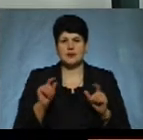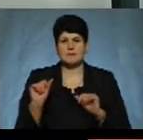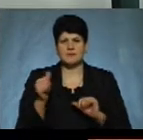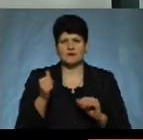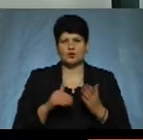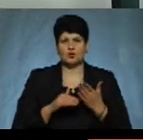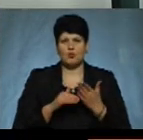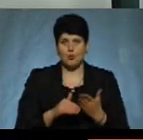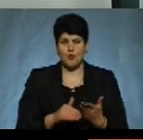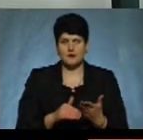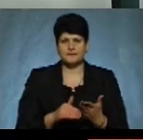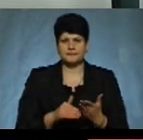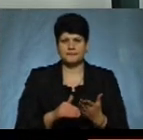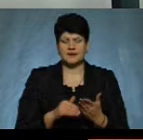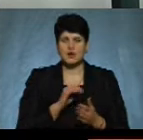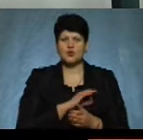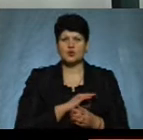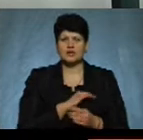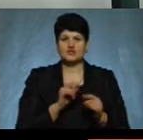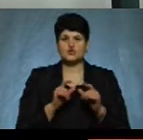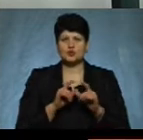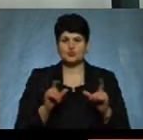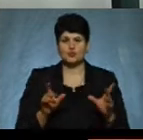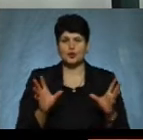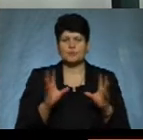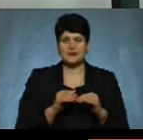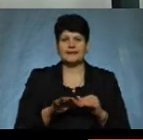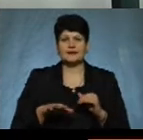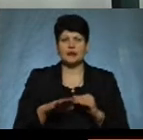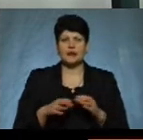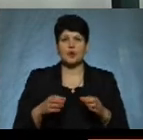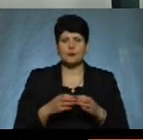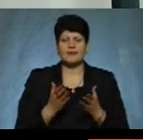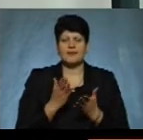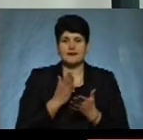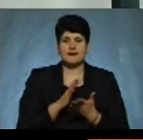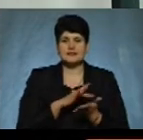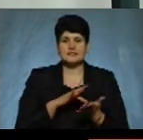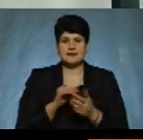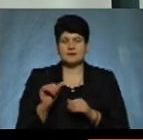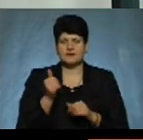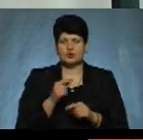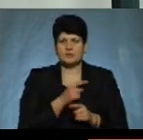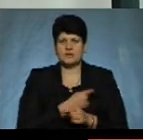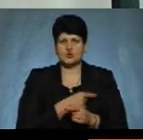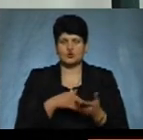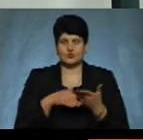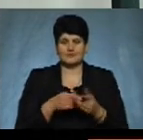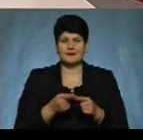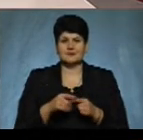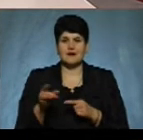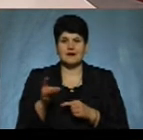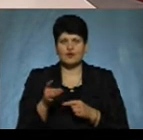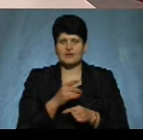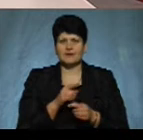і юридичні структури об'єднаних територіальних громад, де є центри первинної медичної допомоги, це районні центри.